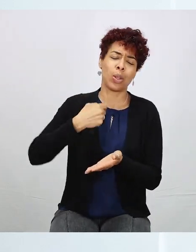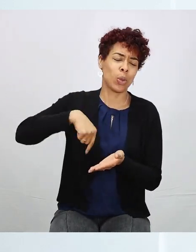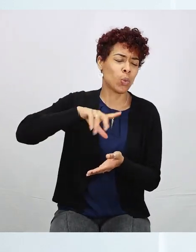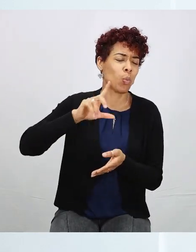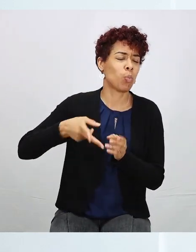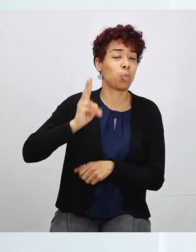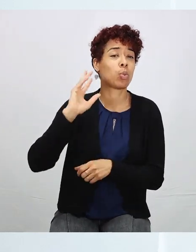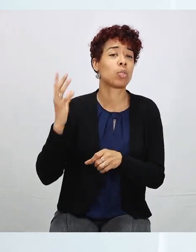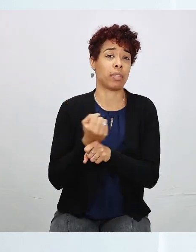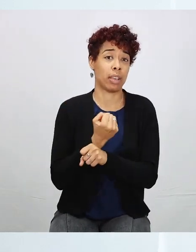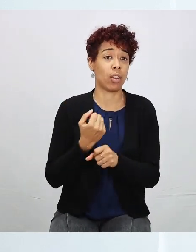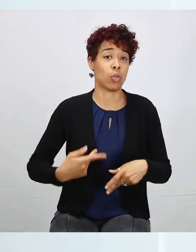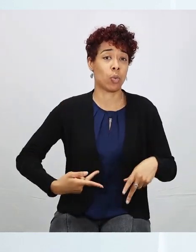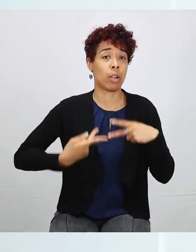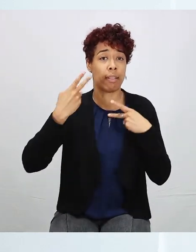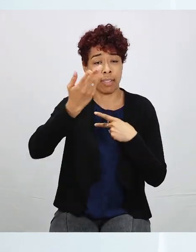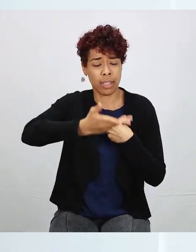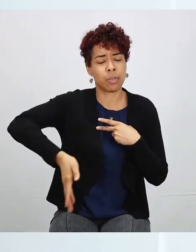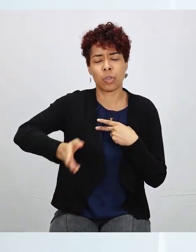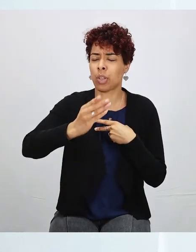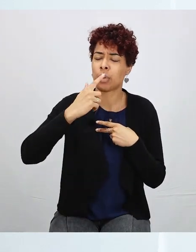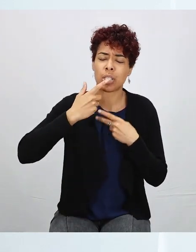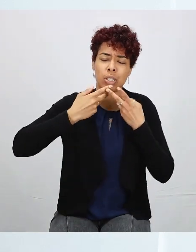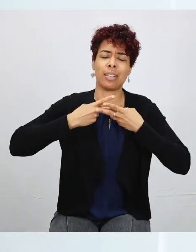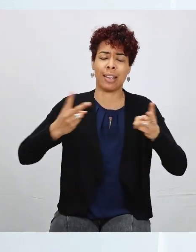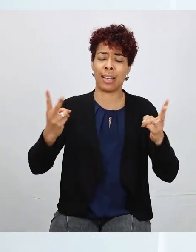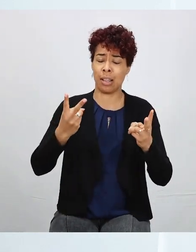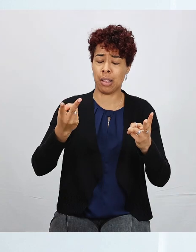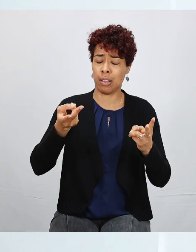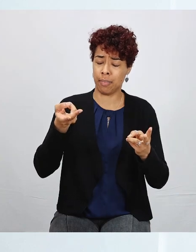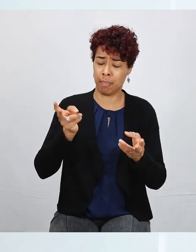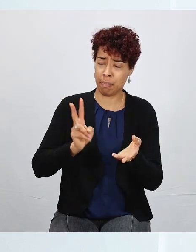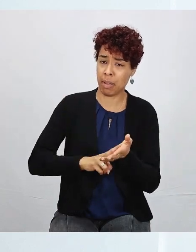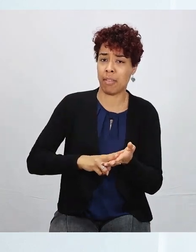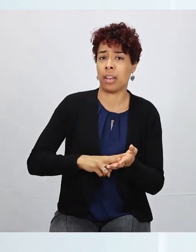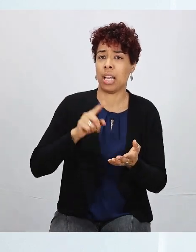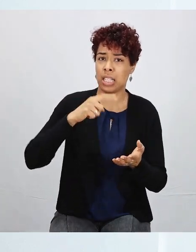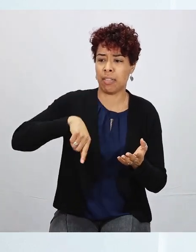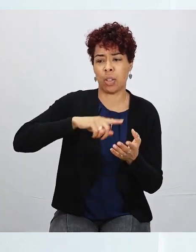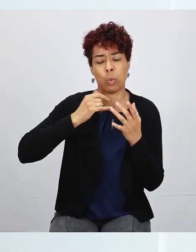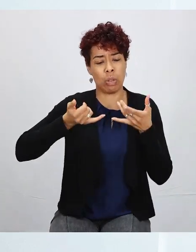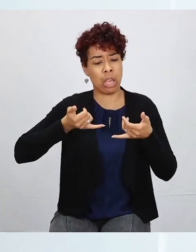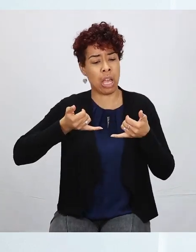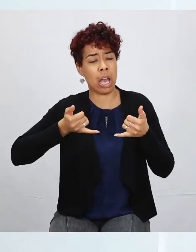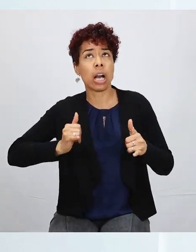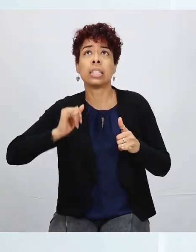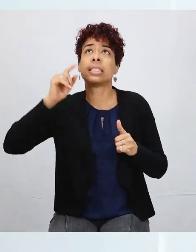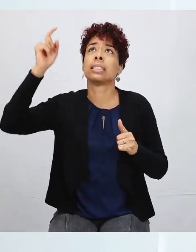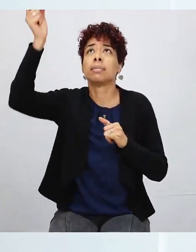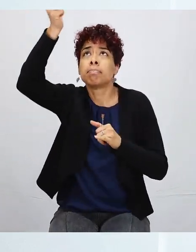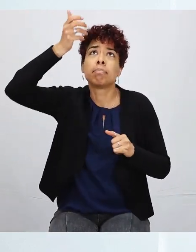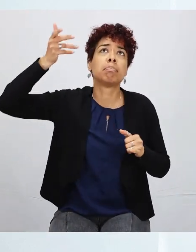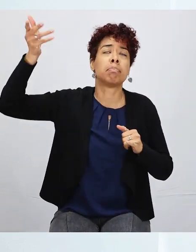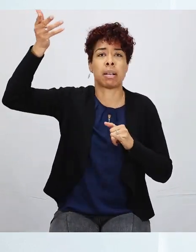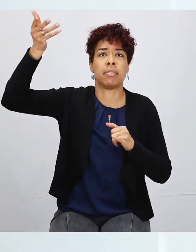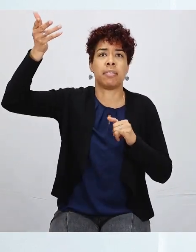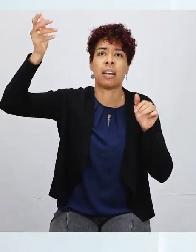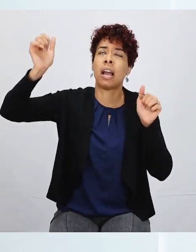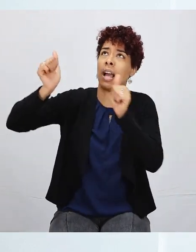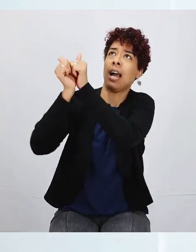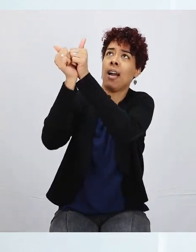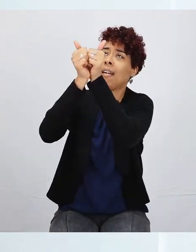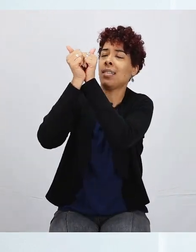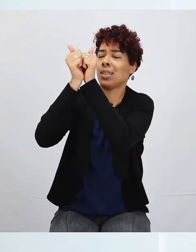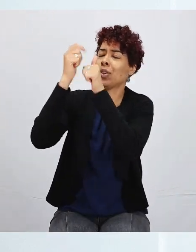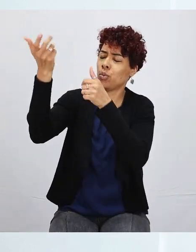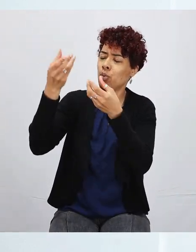veux déclarer sur la vie de tes enfants, Seigneur. Parce que c'est la réalité. Nous sommes assis dans les lieux célestes en ton nom. Seigneur, et tu nous as donné une